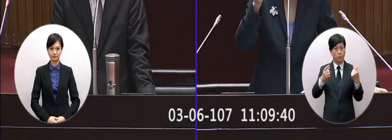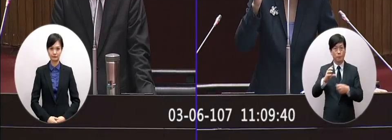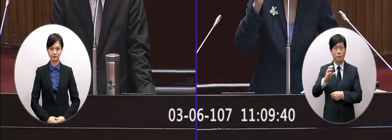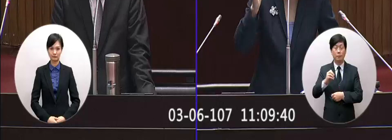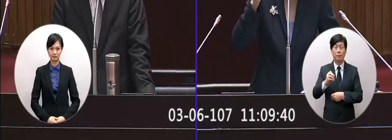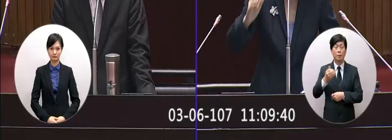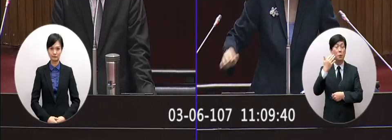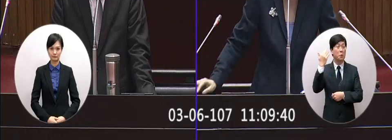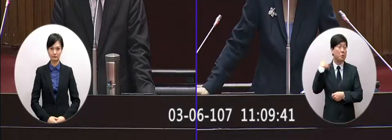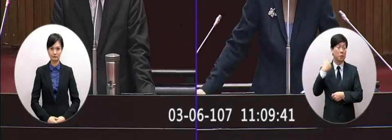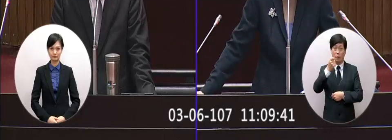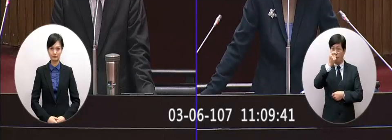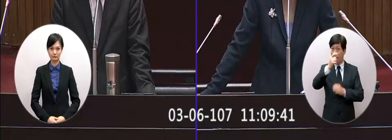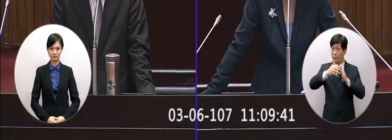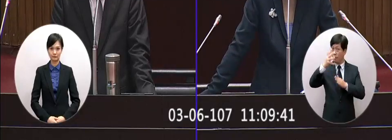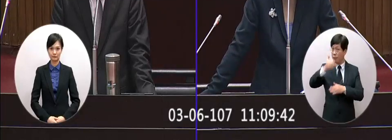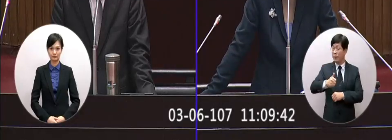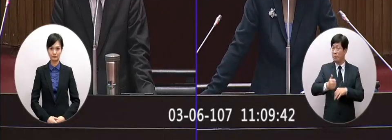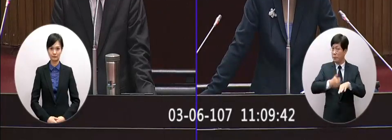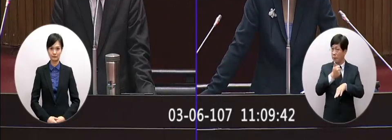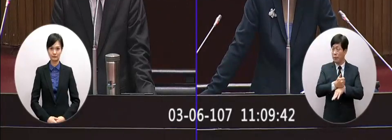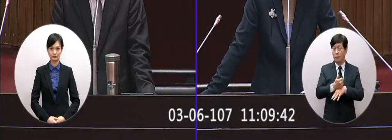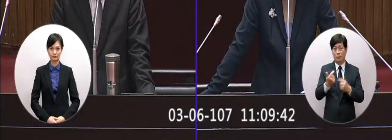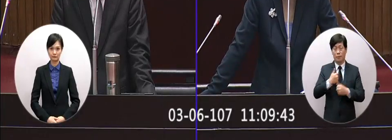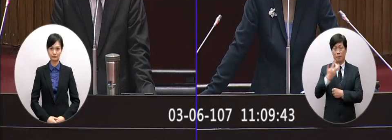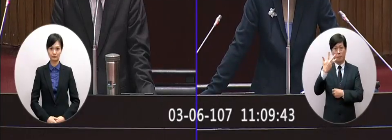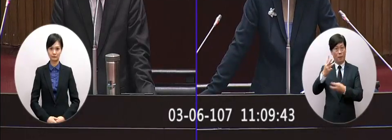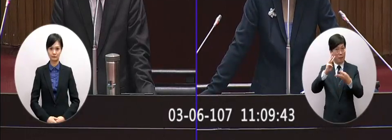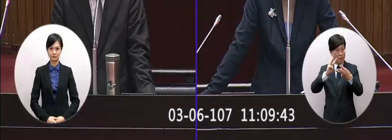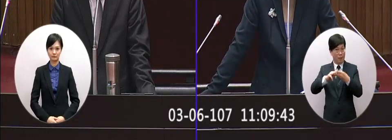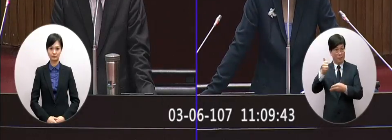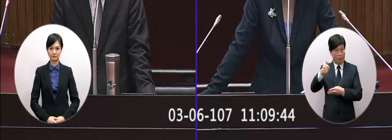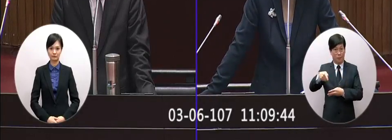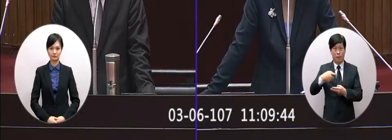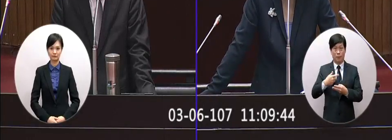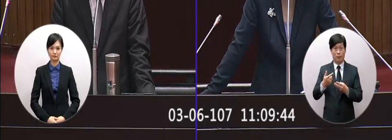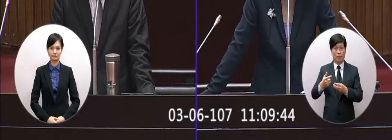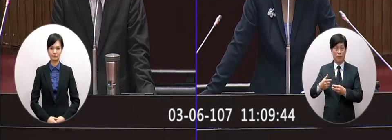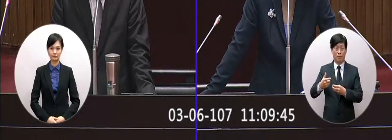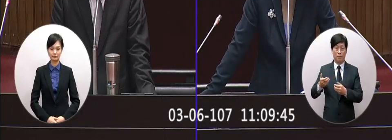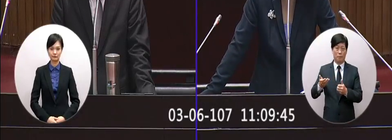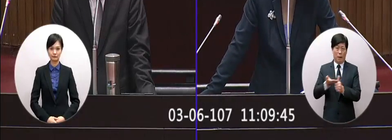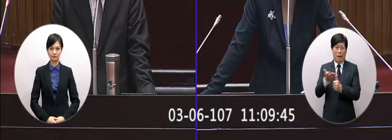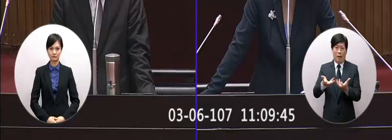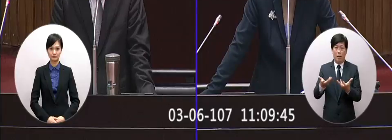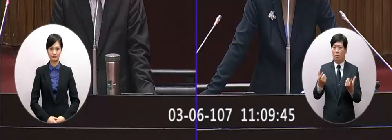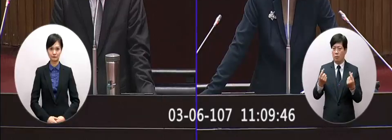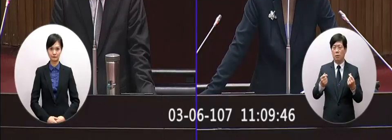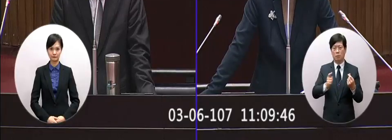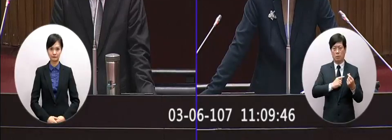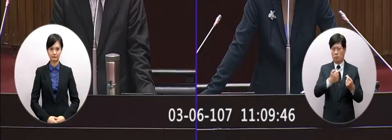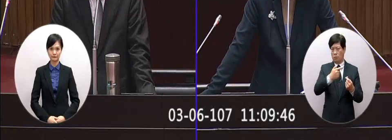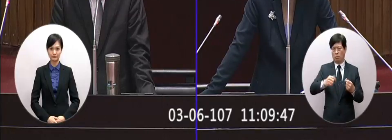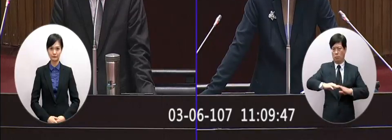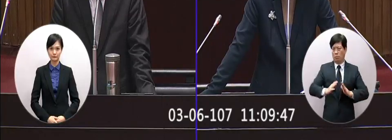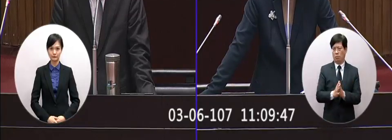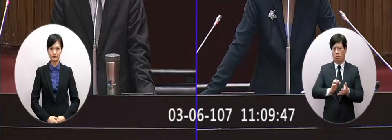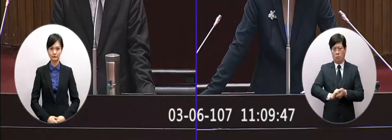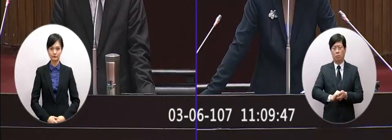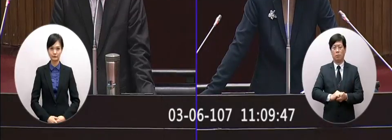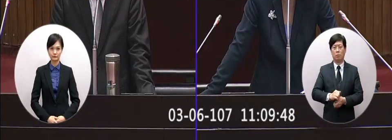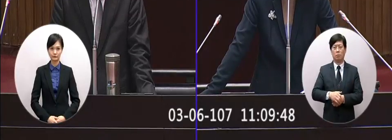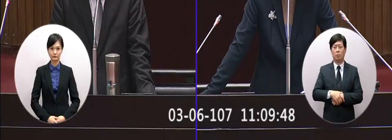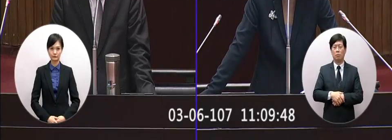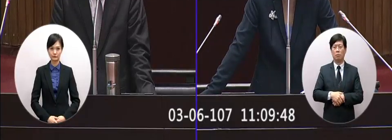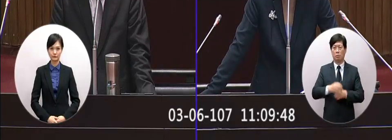当你在当这个台南市长的时候呢，对于八田雨衣这样的一个事件的时候呢，其实你做出非常明快的决定，